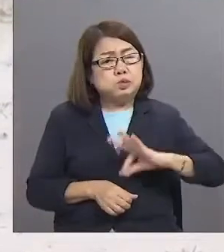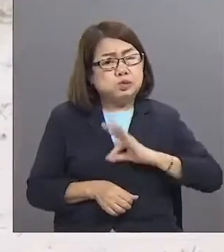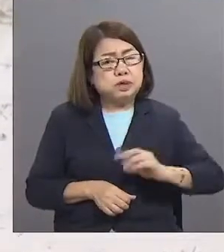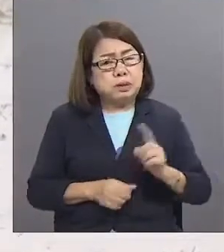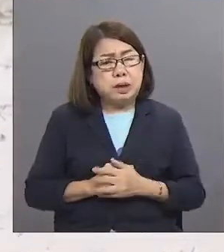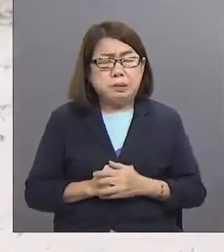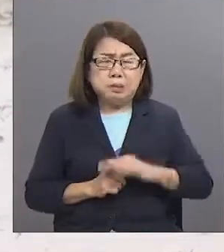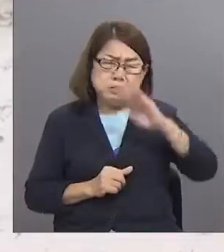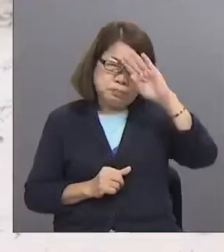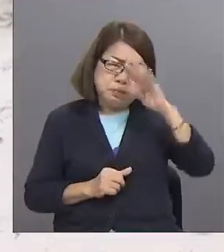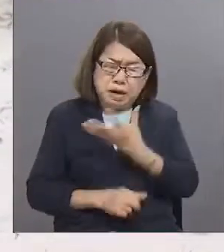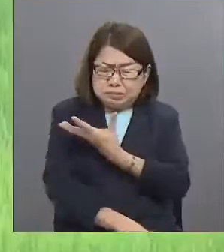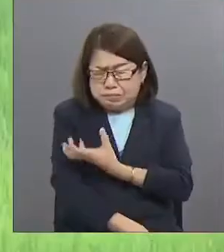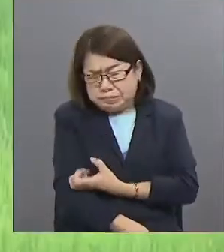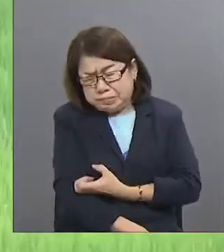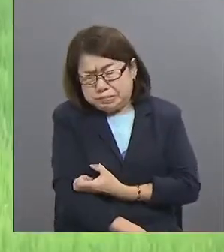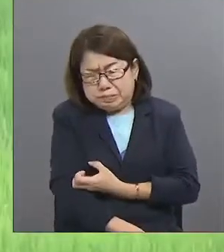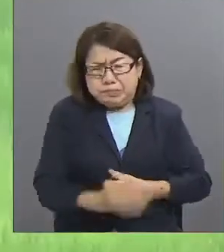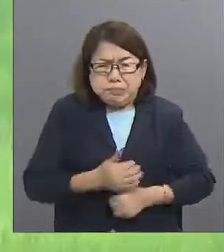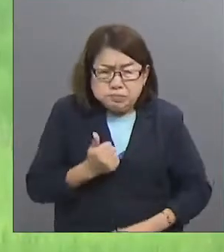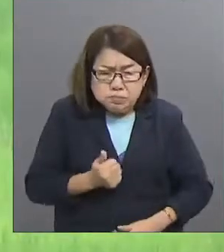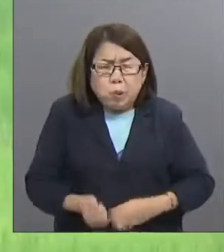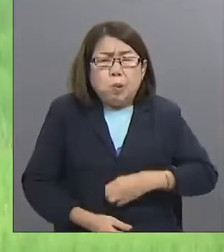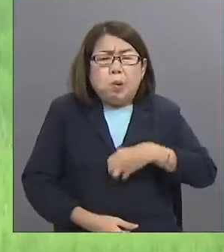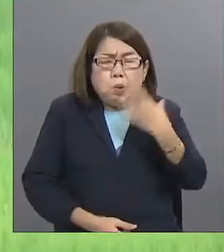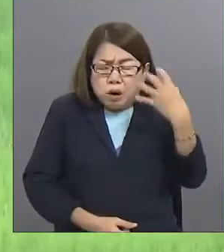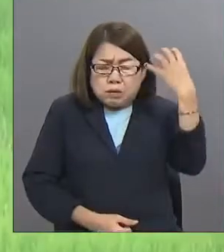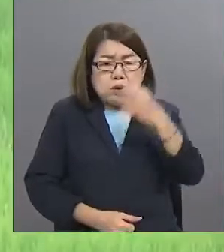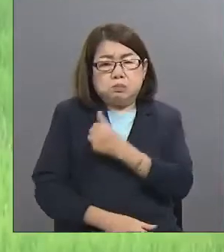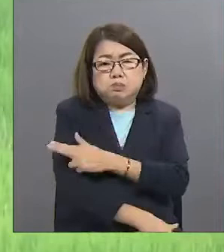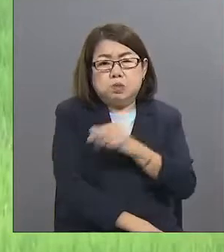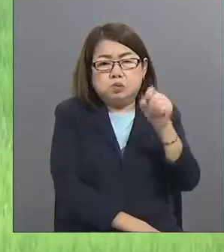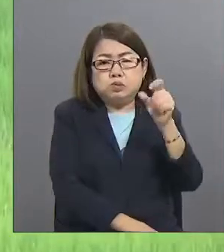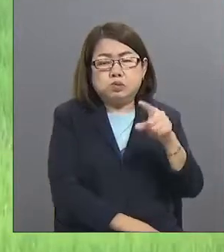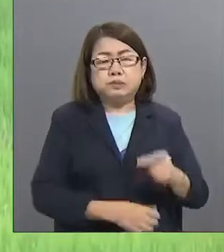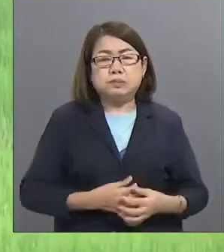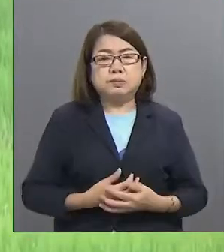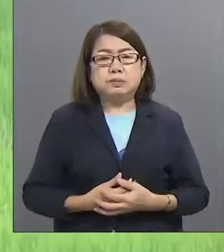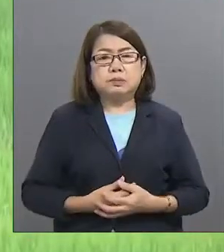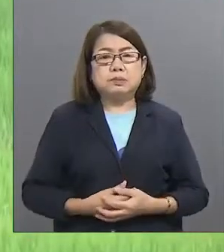นไข้เฉียบพลันปวดกล้ามเนื้อปวดท้องอาเจียนก็ควรที่จะรีบไปพบแพทย์ทันทีค่ะ